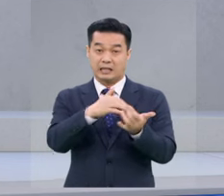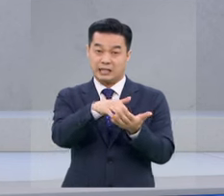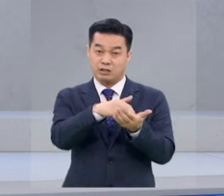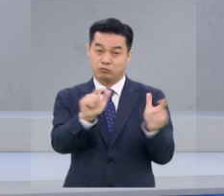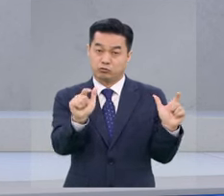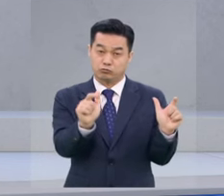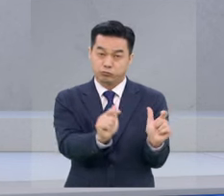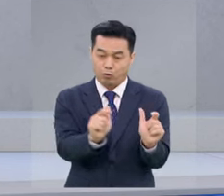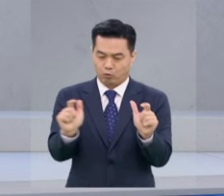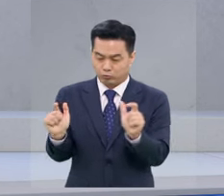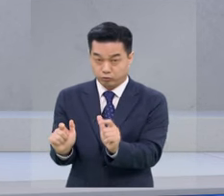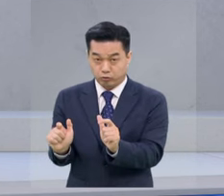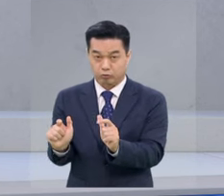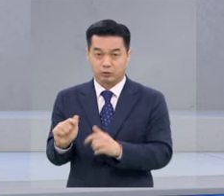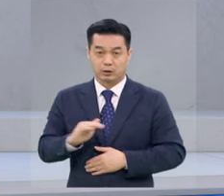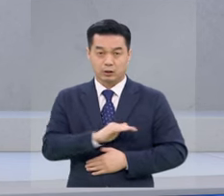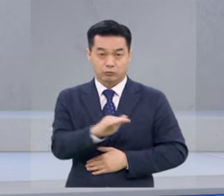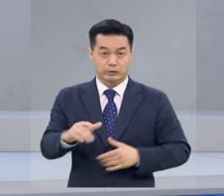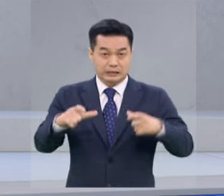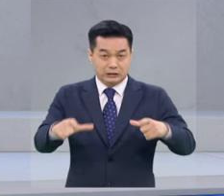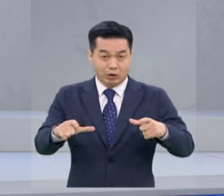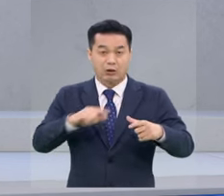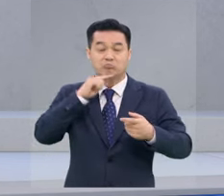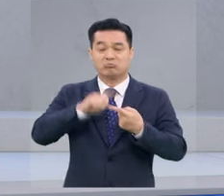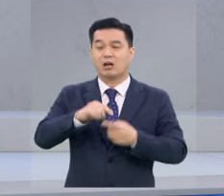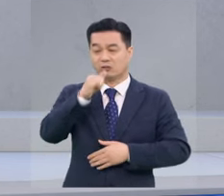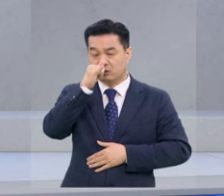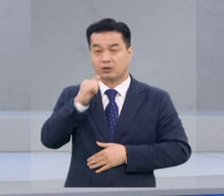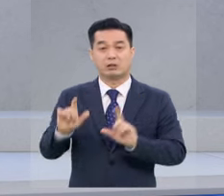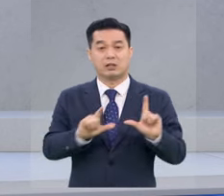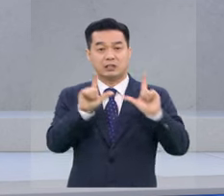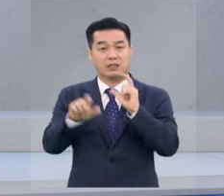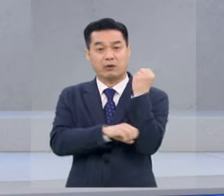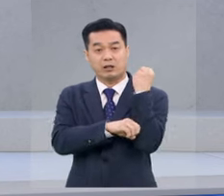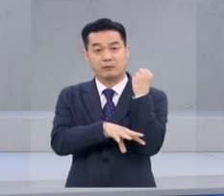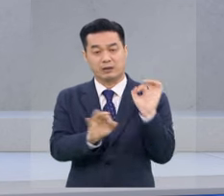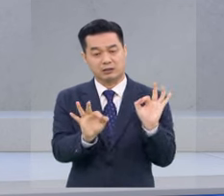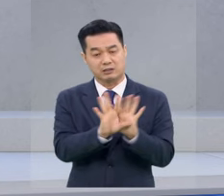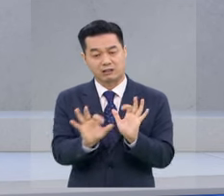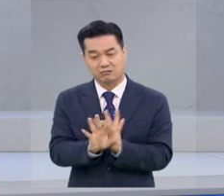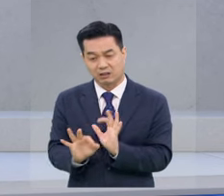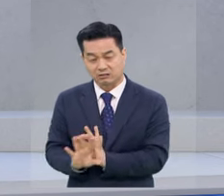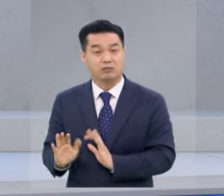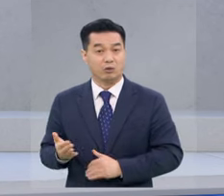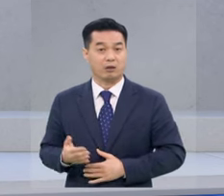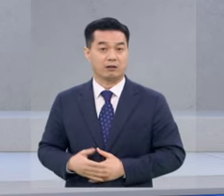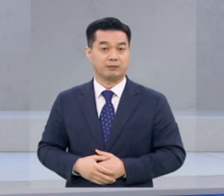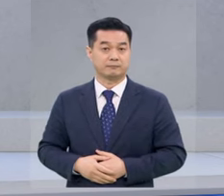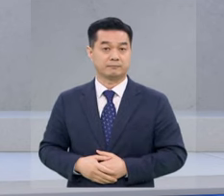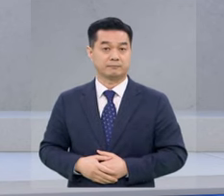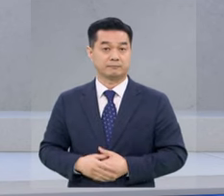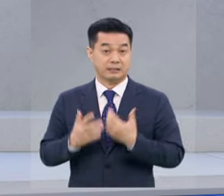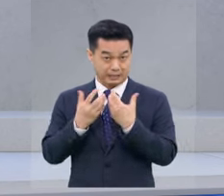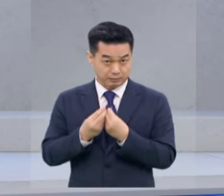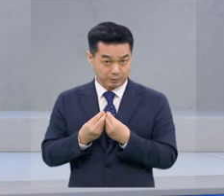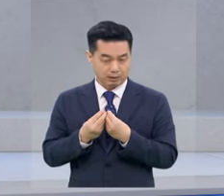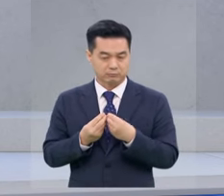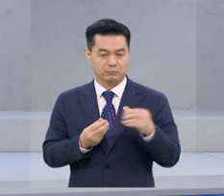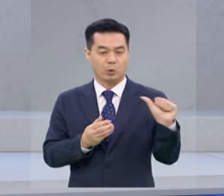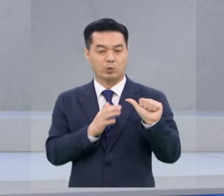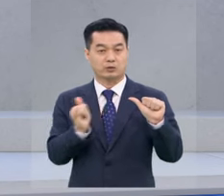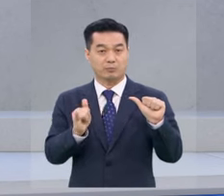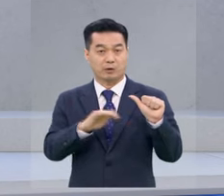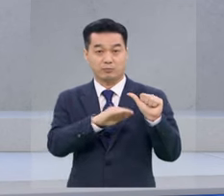축소에 따라 우리 지역에 당연히 있었던 생활 기반이 무너지고 있습니다 인구가 5,000명